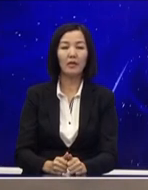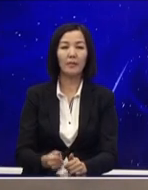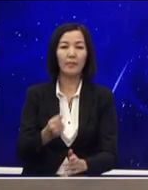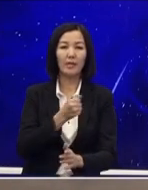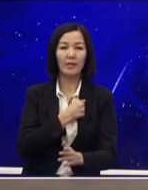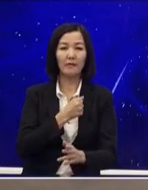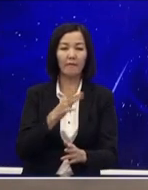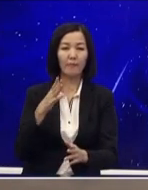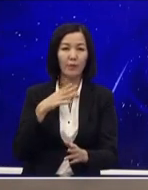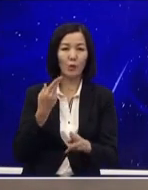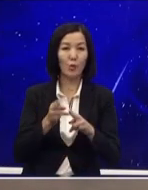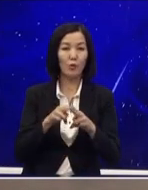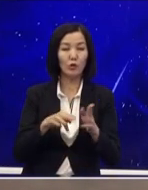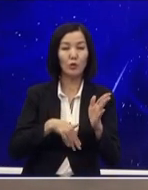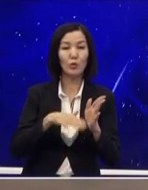очень много было